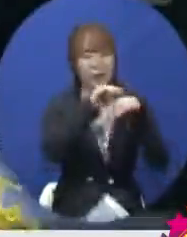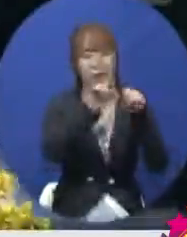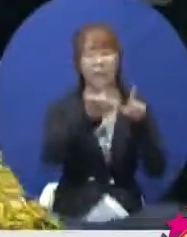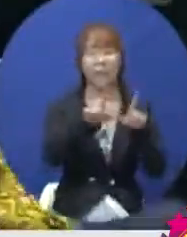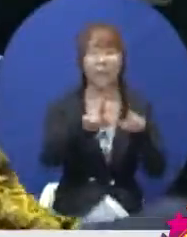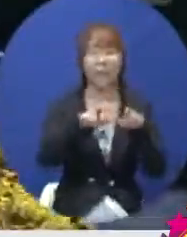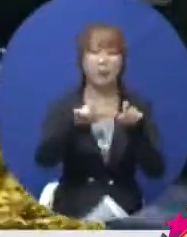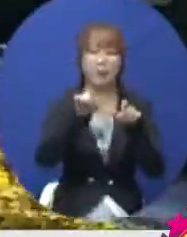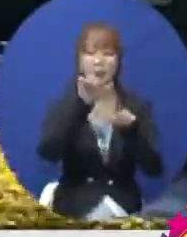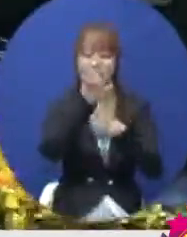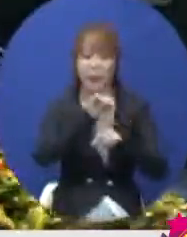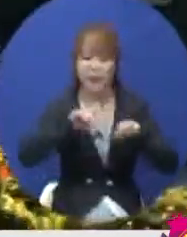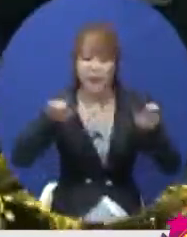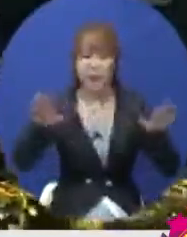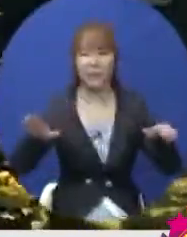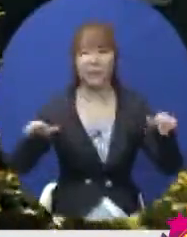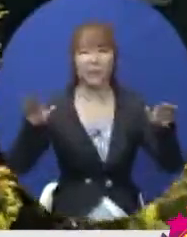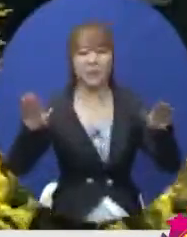갈매기도